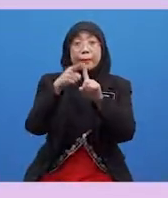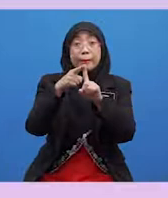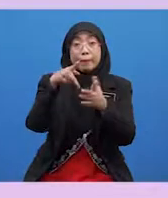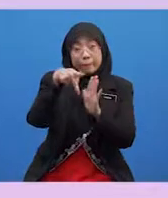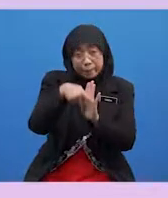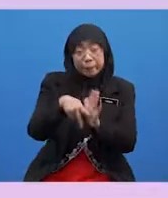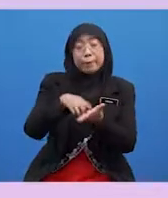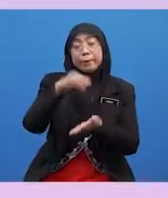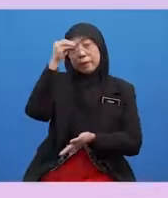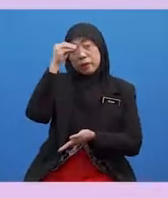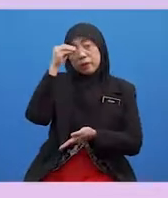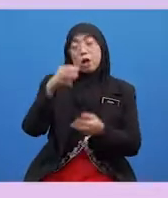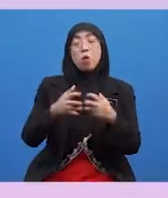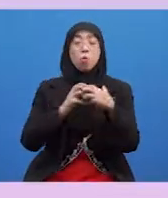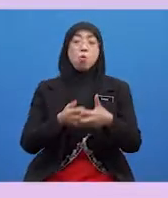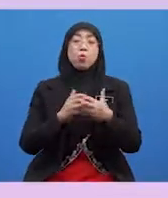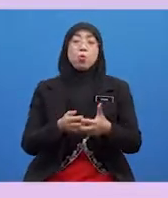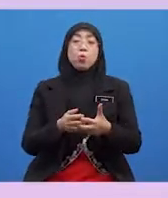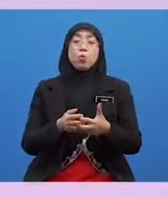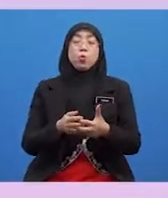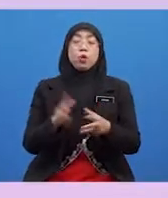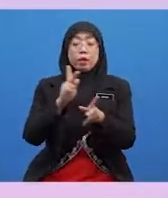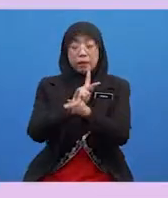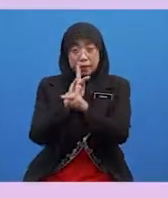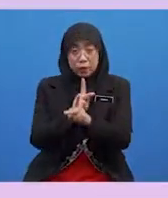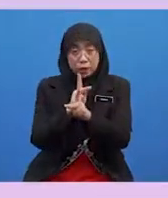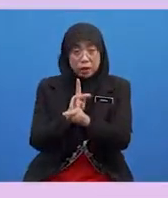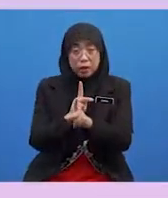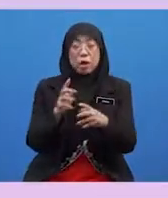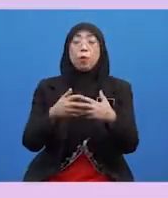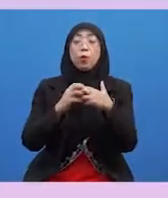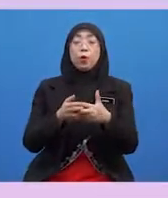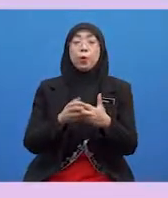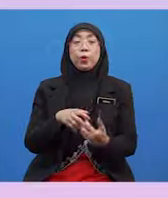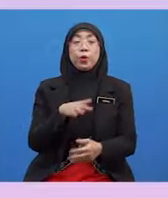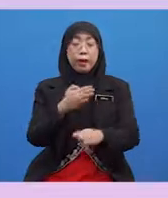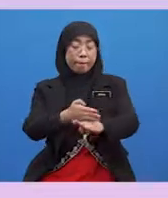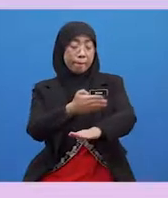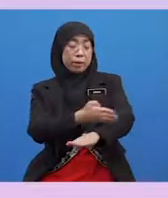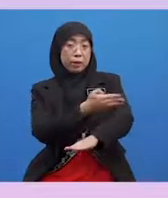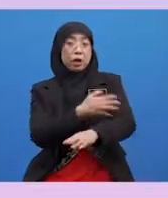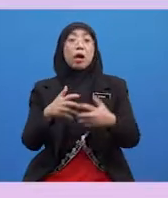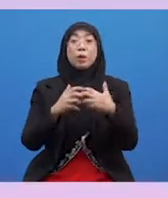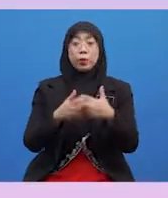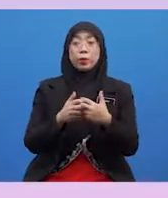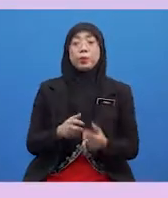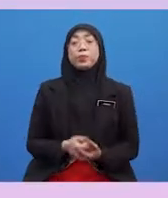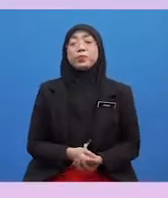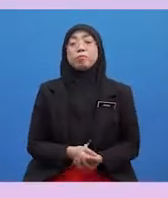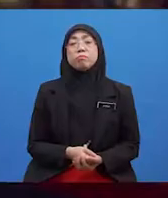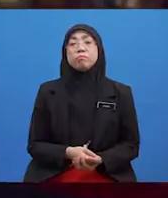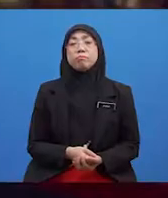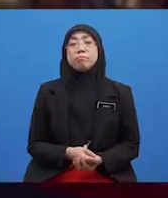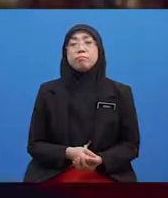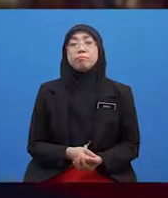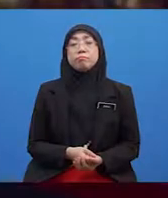motor. Yang kedua, kawalan motor. Dan yang ketiga, perkembangan motor. Kita mulakan